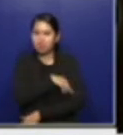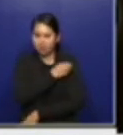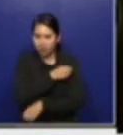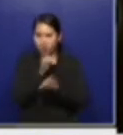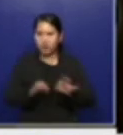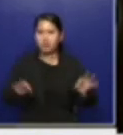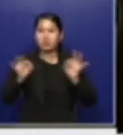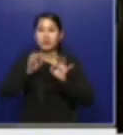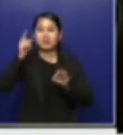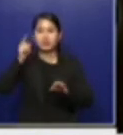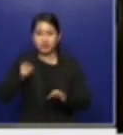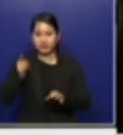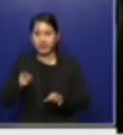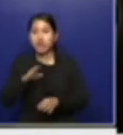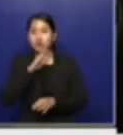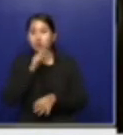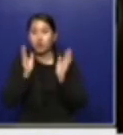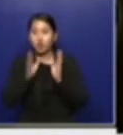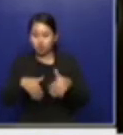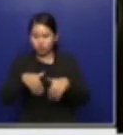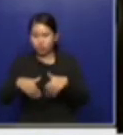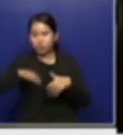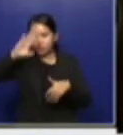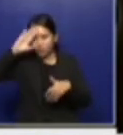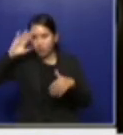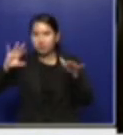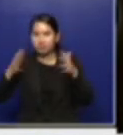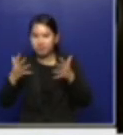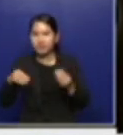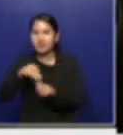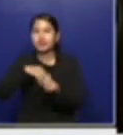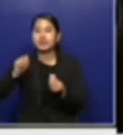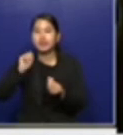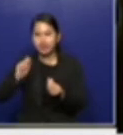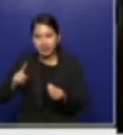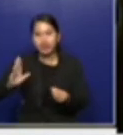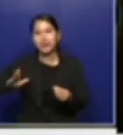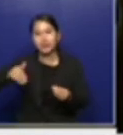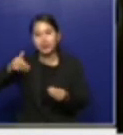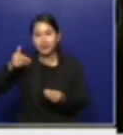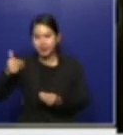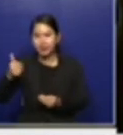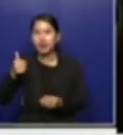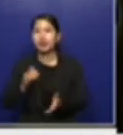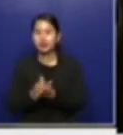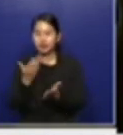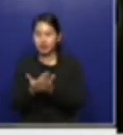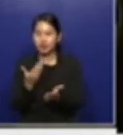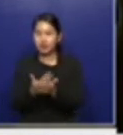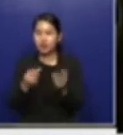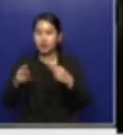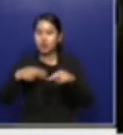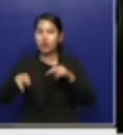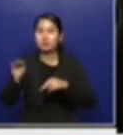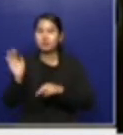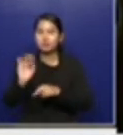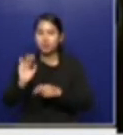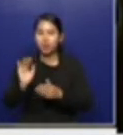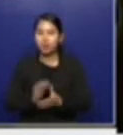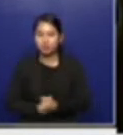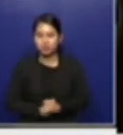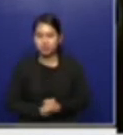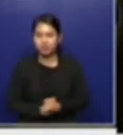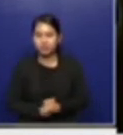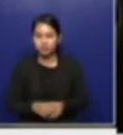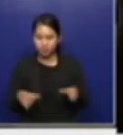ถ้าคนพี่น้องไม่ป่วยไม่เจ็บแล้วทุกอย่างเศรษฐกิจก็จะดีไม่ต้องเสียเงินเสียทองในการดูแลป้องกันแล้วก็ต้องอยาก